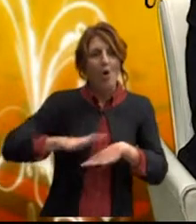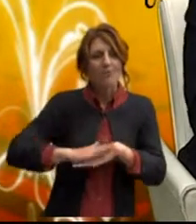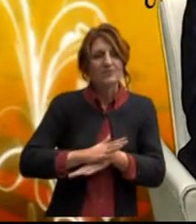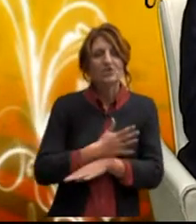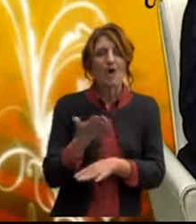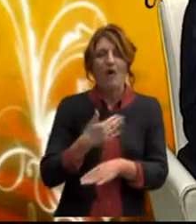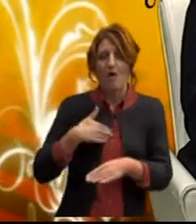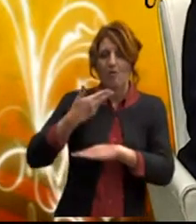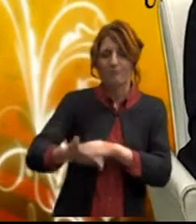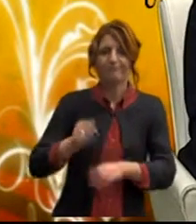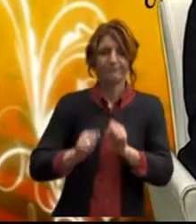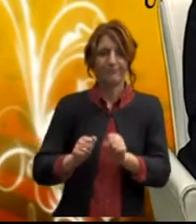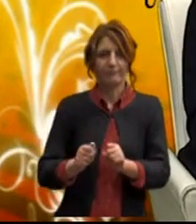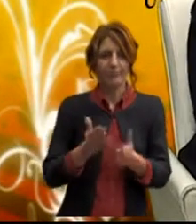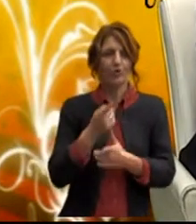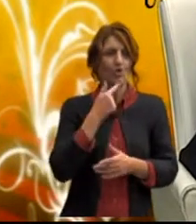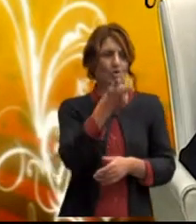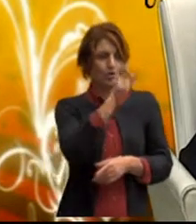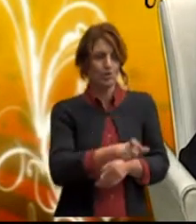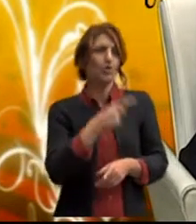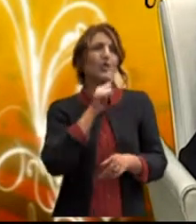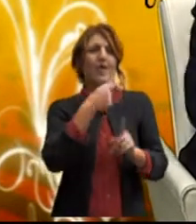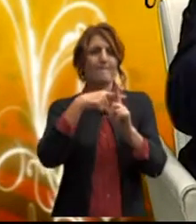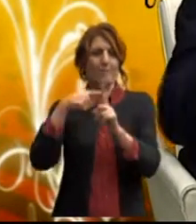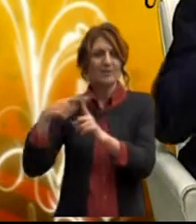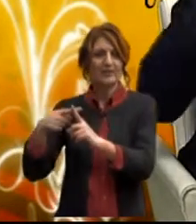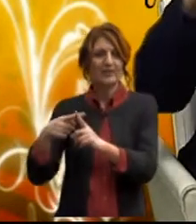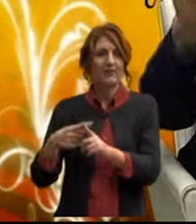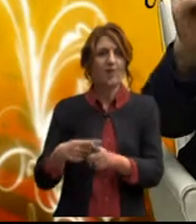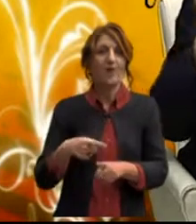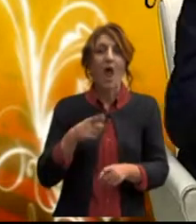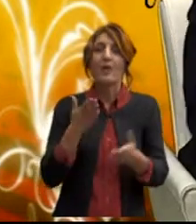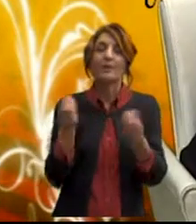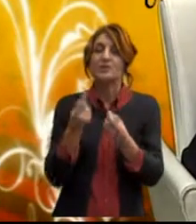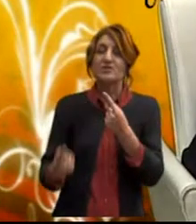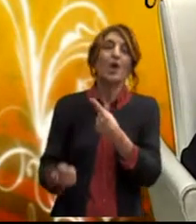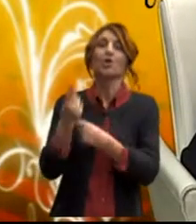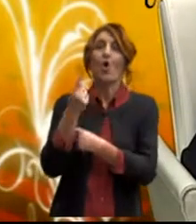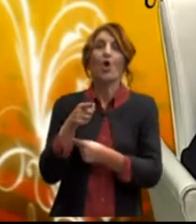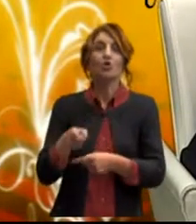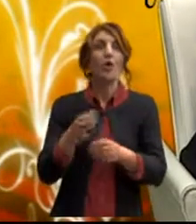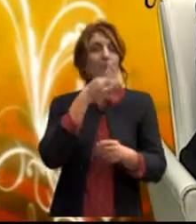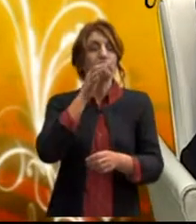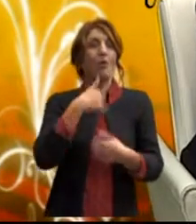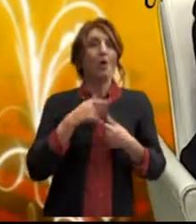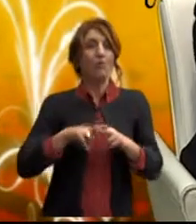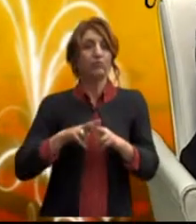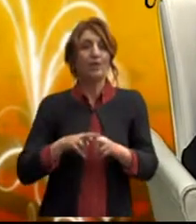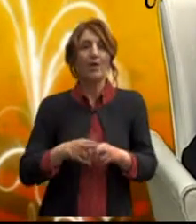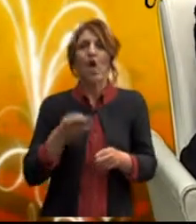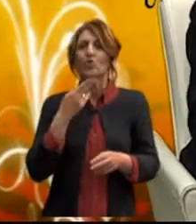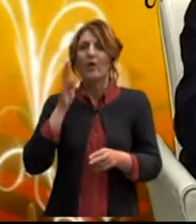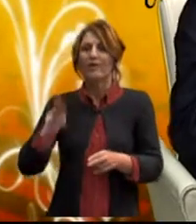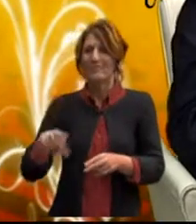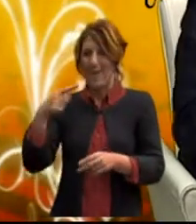reagirati. Za optimistu, sve što se događa je šansa za nešto bolje. Za pesimistu, sve što se događa je problem ili